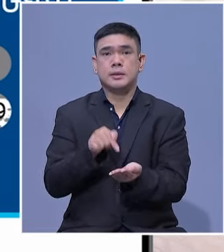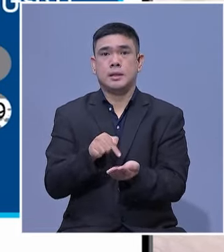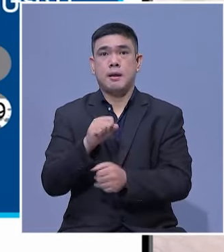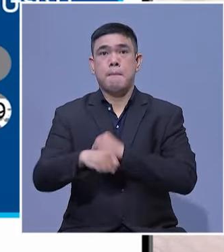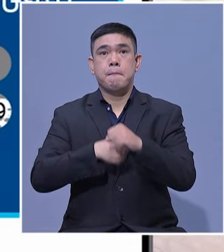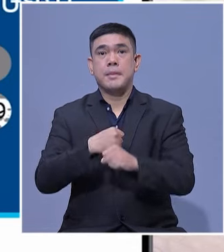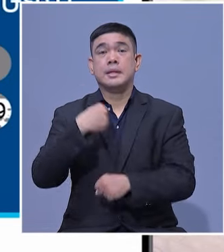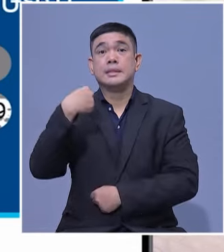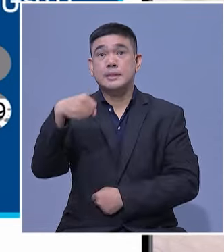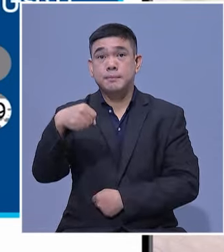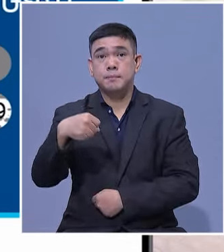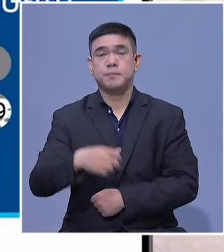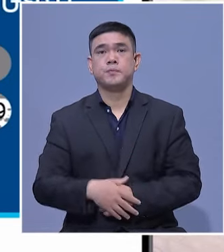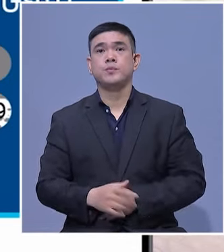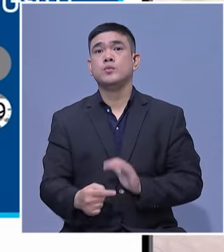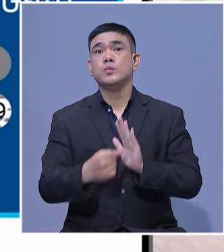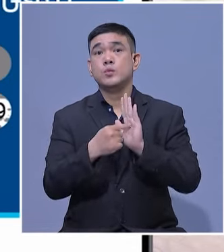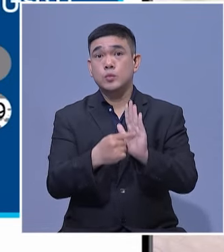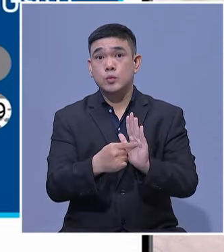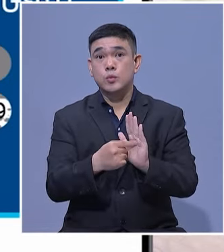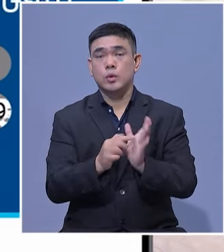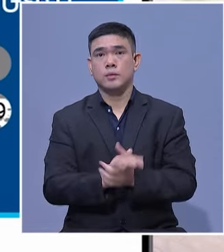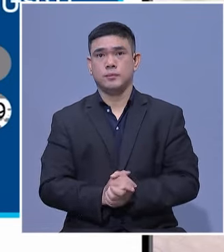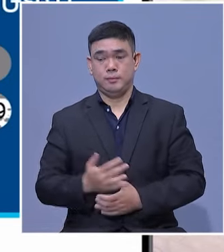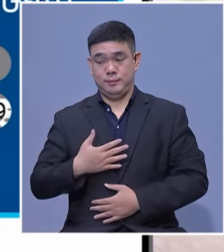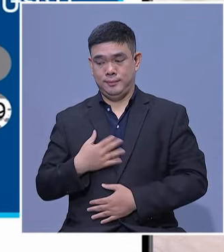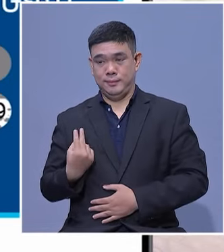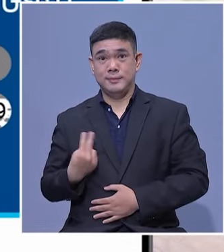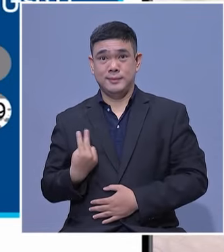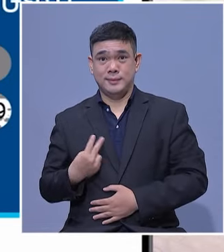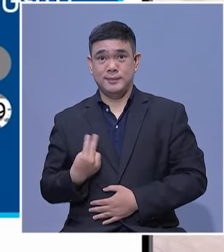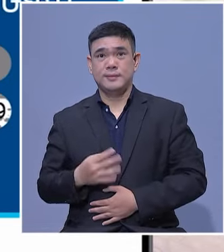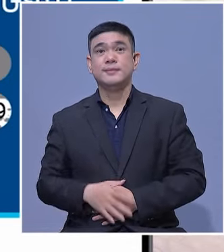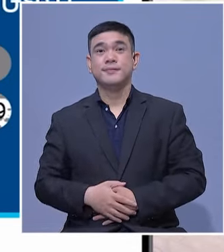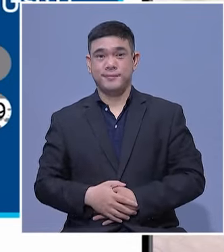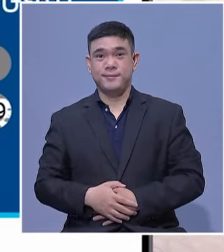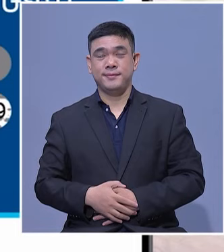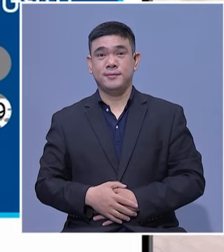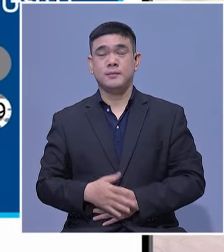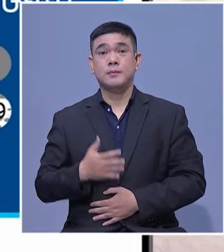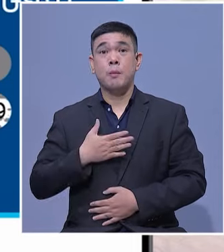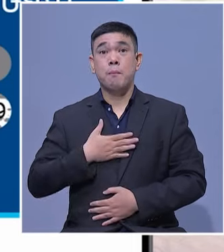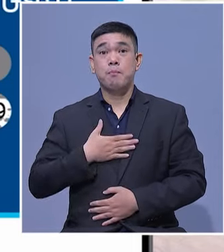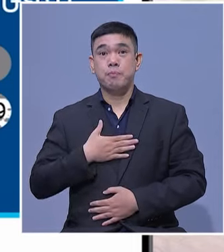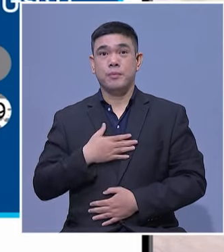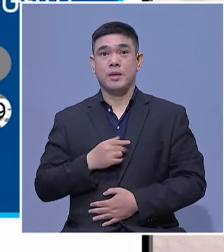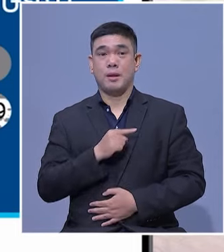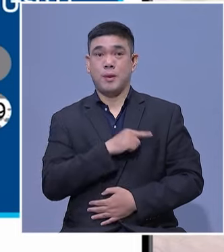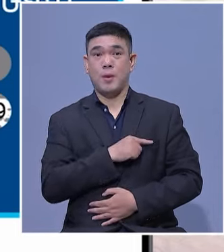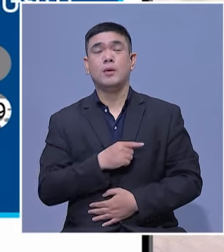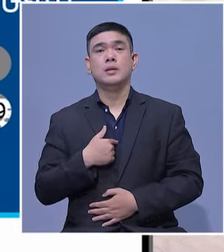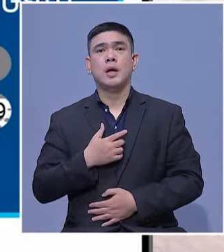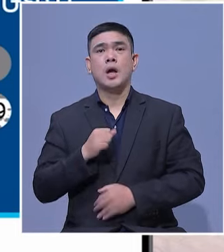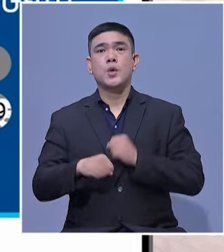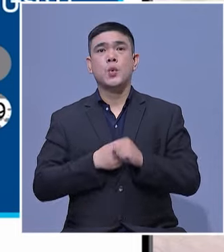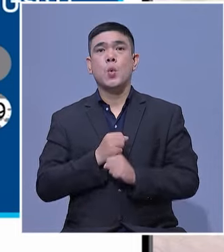10ปียกตัวอย่างอย่างเช่นเอาเอาเรา 2คนเลยมั้ยอเอาเรา 2คนนะง่ายๆนะอย่างอย่างผมกับคุณน้องเนี่ย